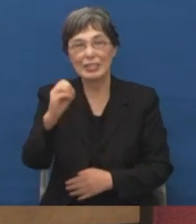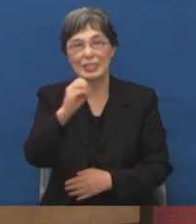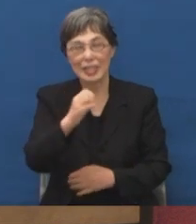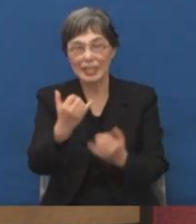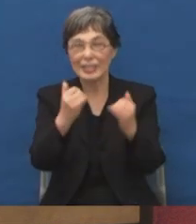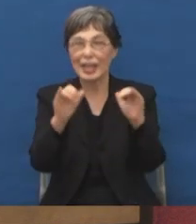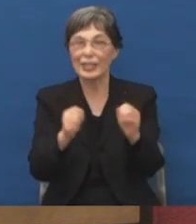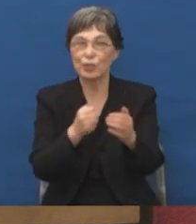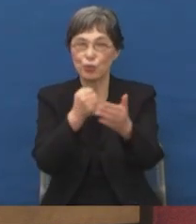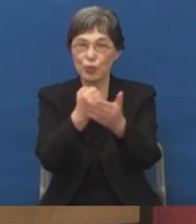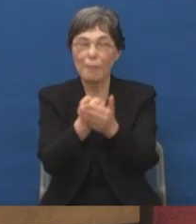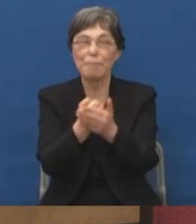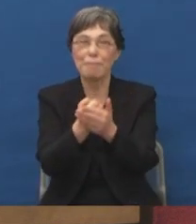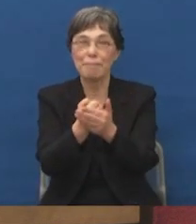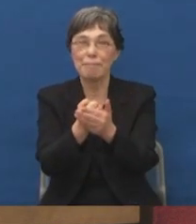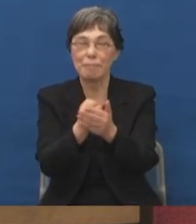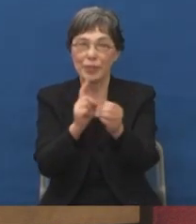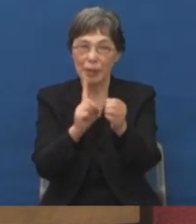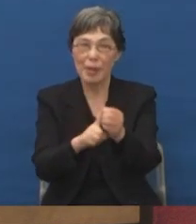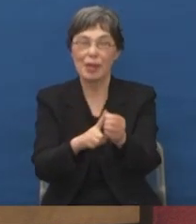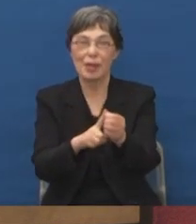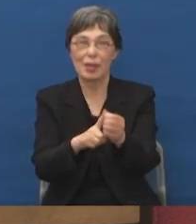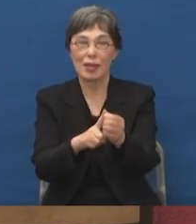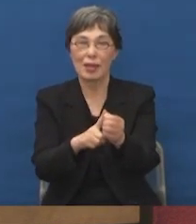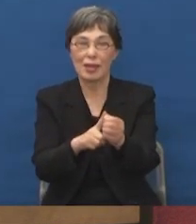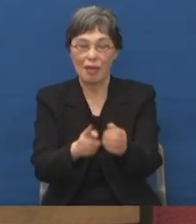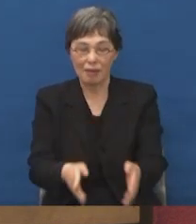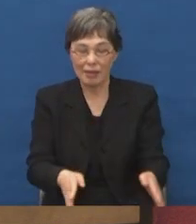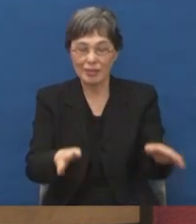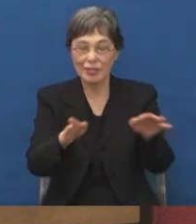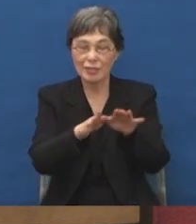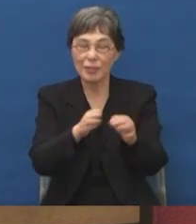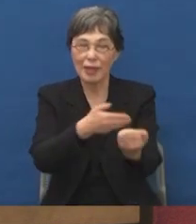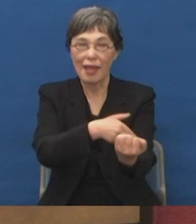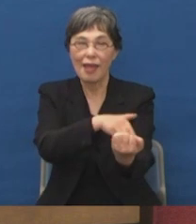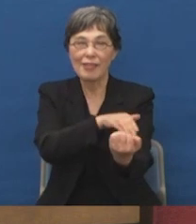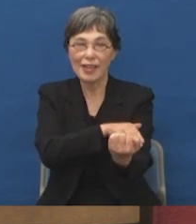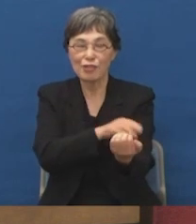脱炭素社会の実現に資するための建築物の